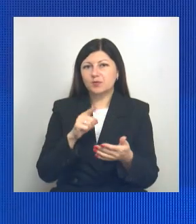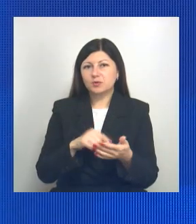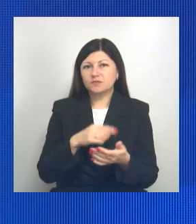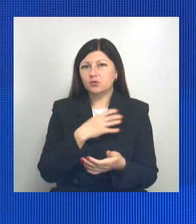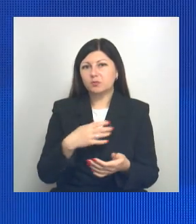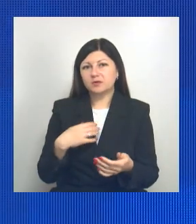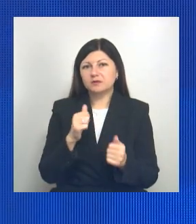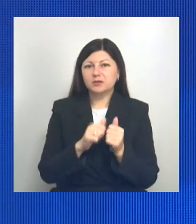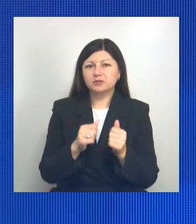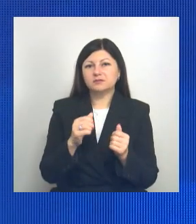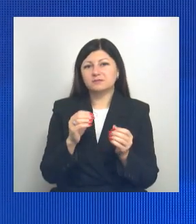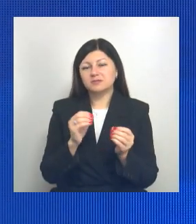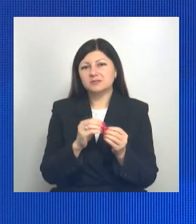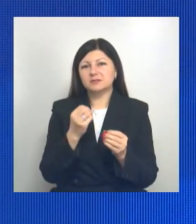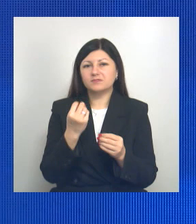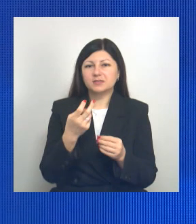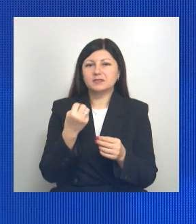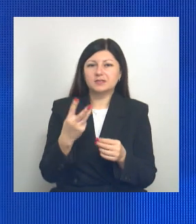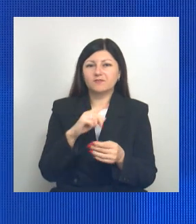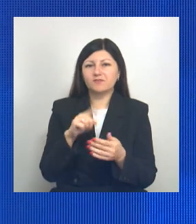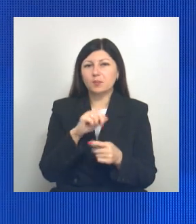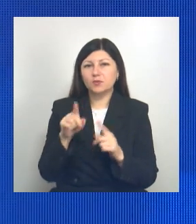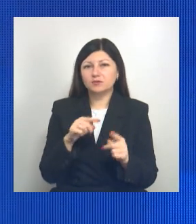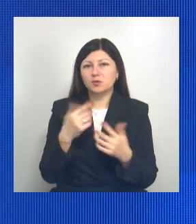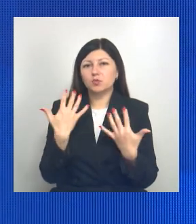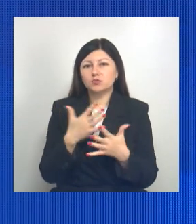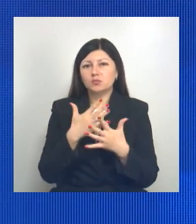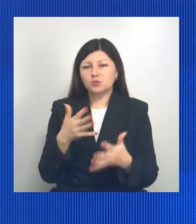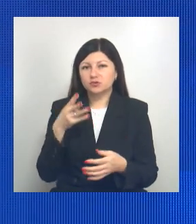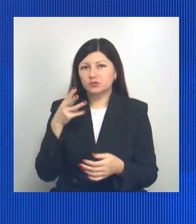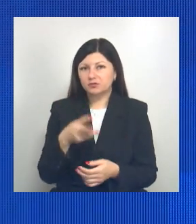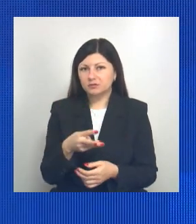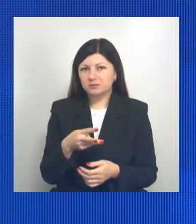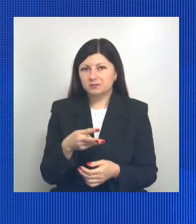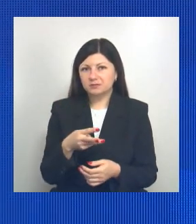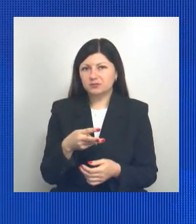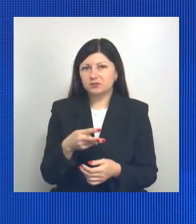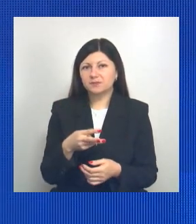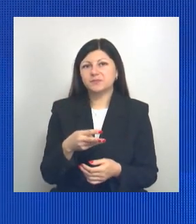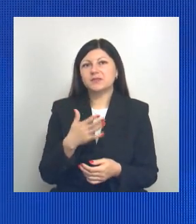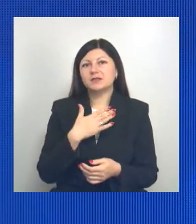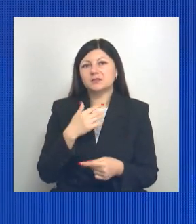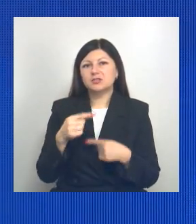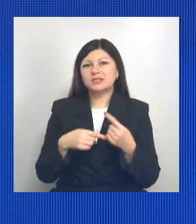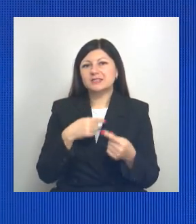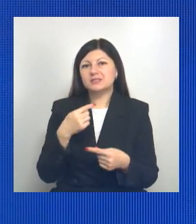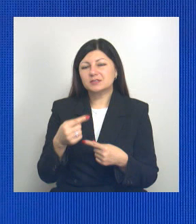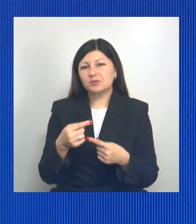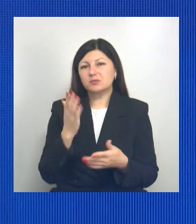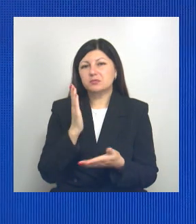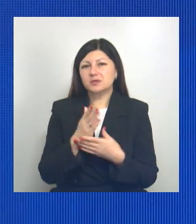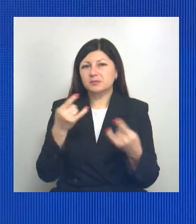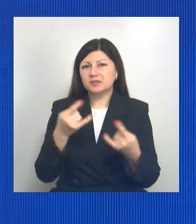каждый примерно там 10, 12, 13 вопросов. Ну, то есть уже больше 3000. Наши традиционные прямые линии,